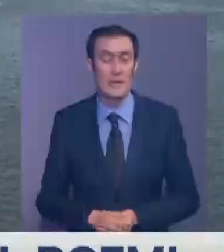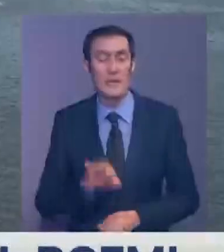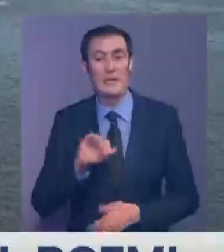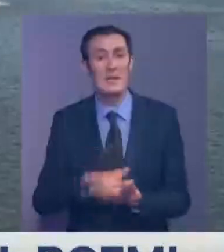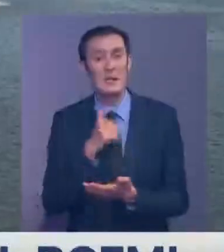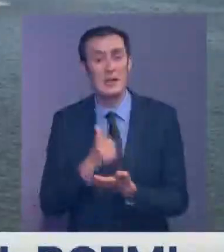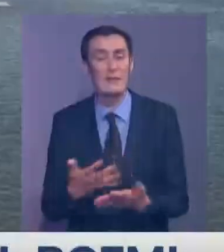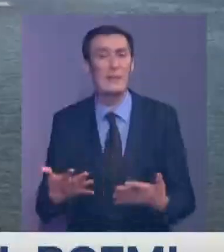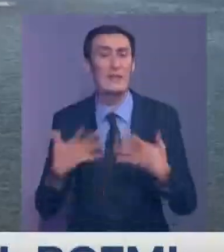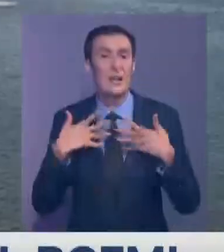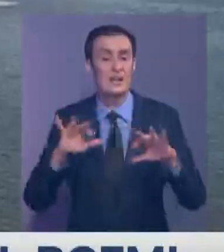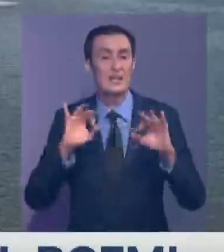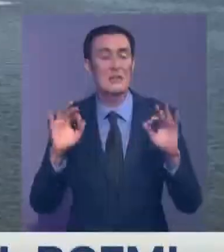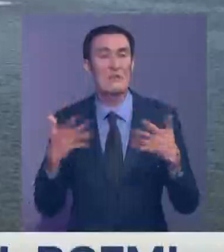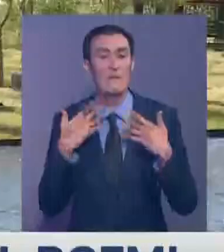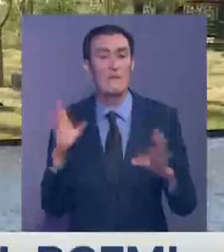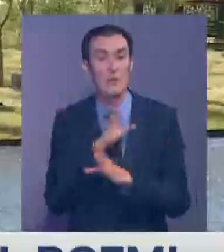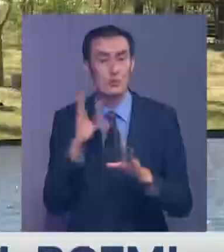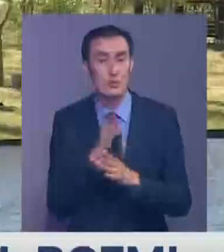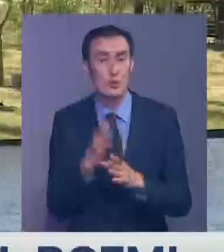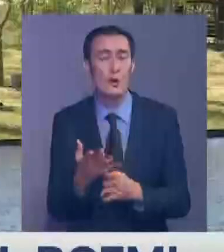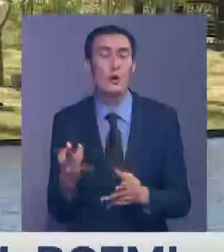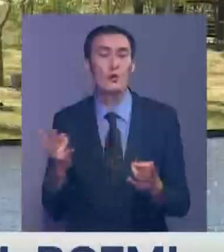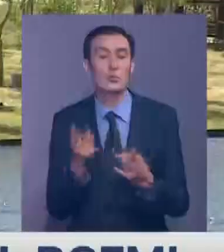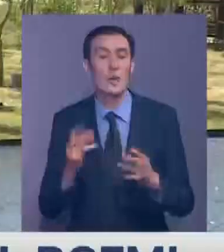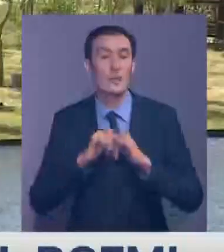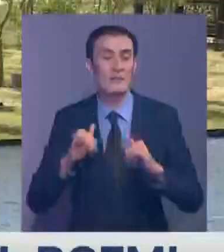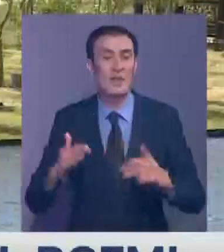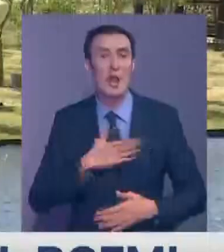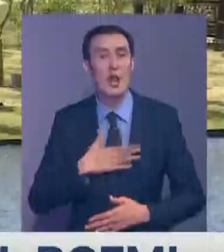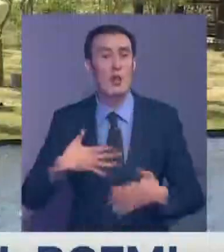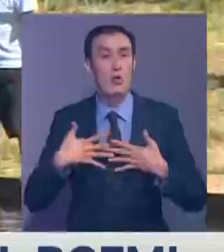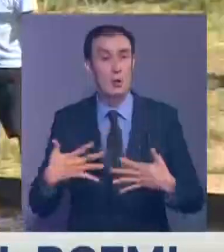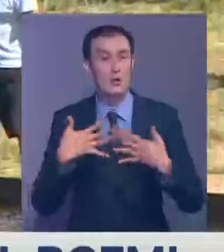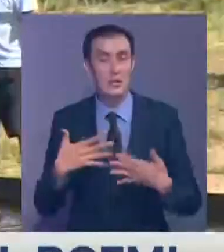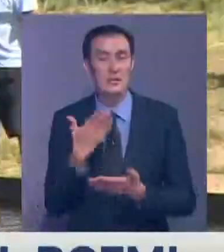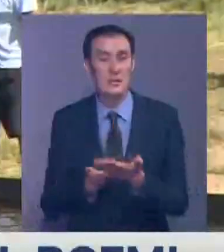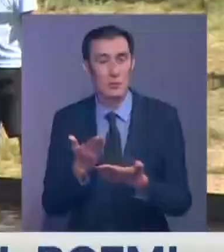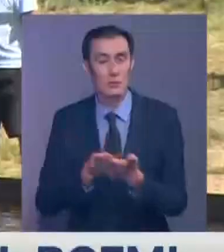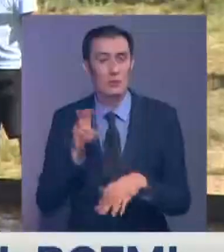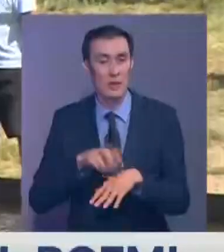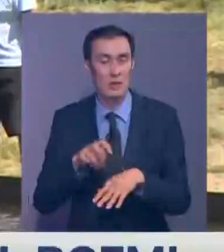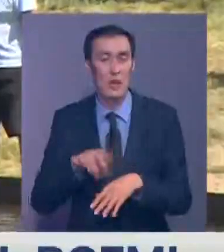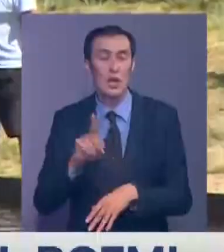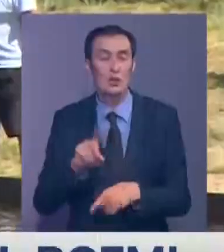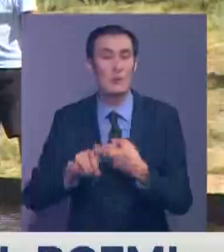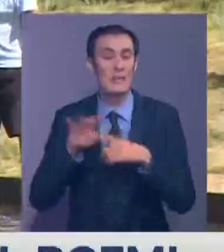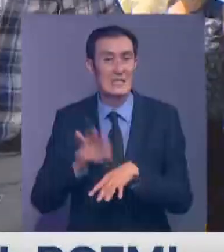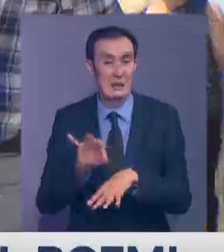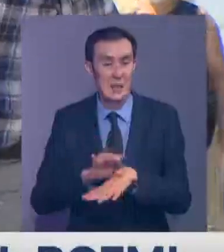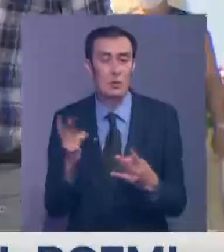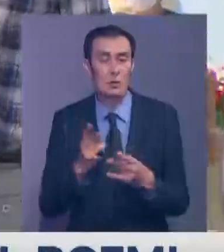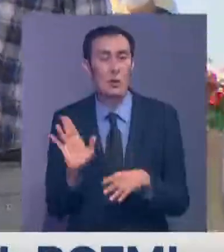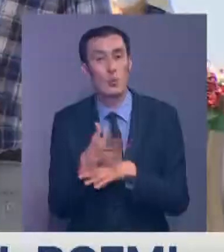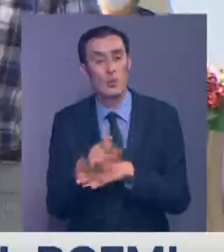самое главное – вдыхать свежий воздух как можно глубже. Надо развивать легкие, советуют санврачи. А чтобы не заразиться, гулять лучше